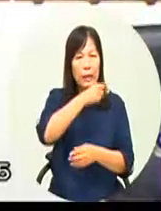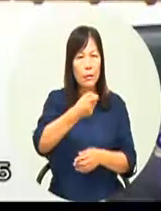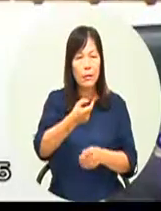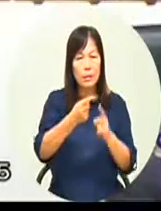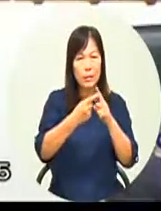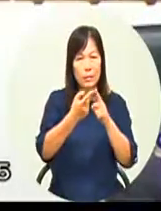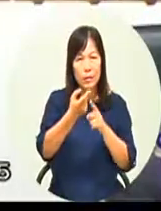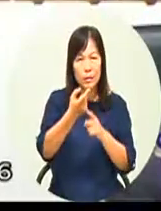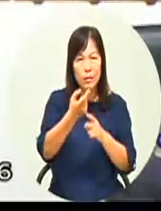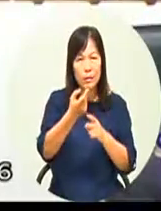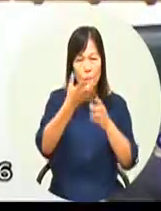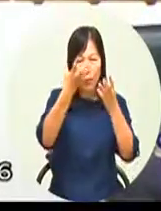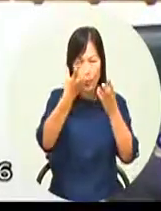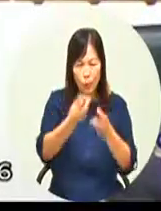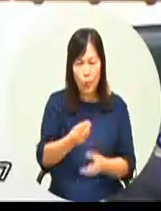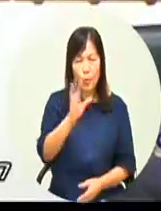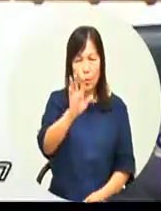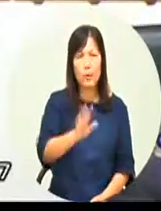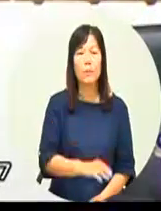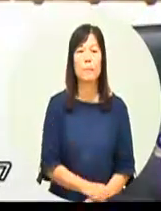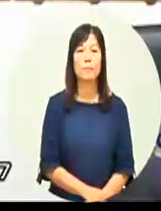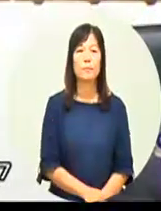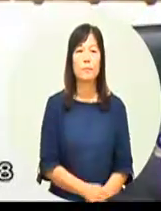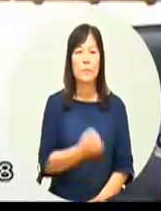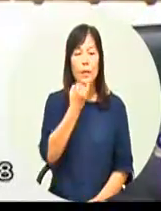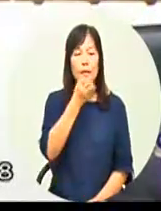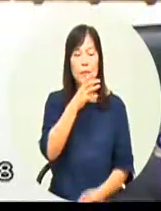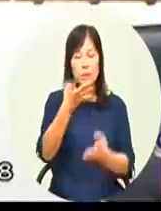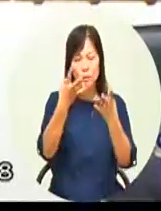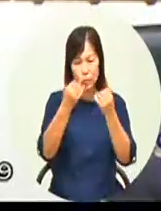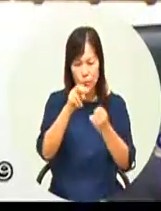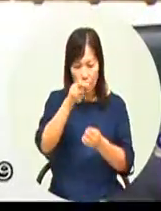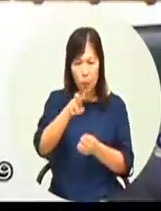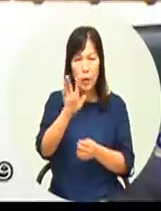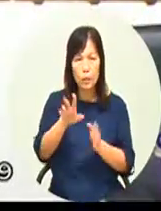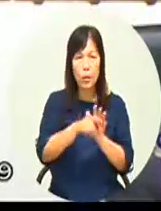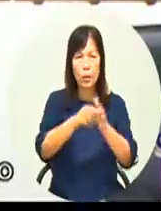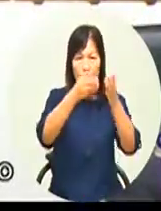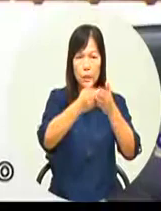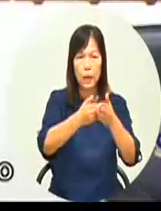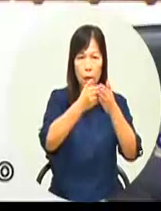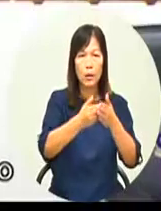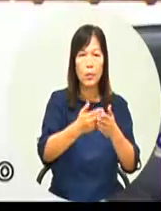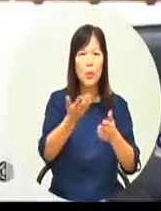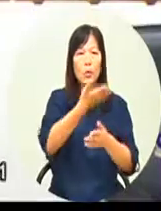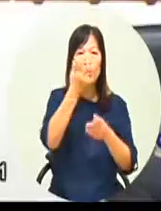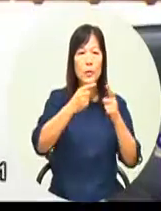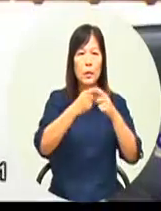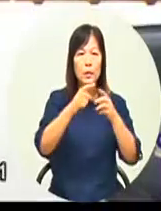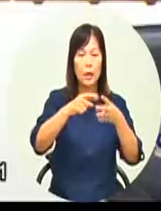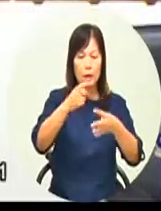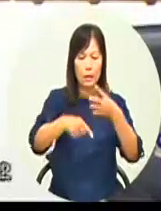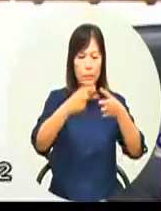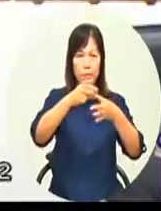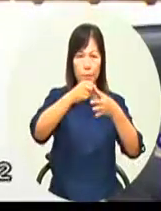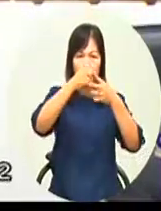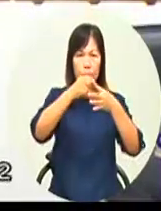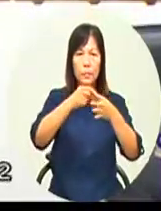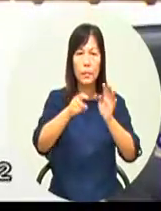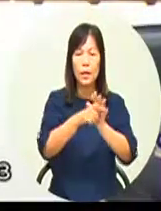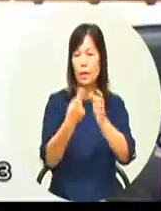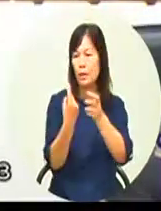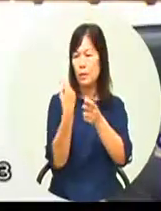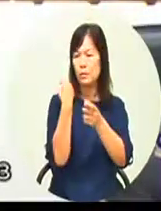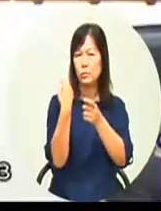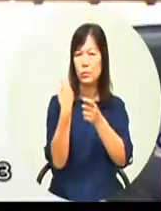数哦降低非常的多。那其实，在数据上有看到，大陆旅客数在第一季已经比去年